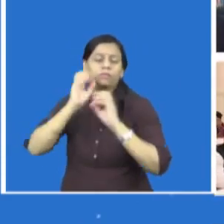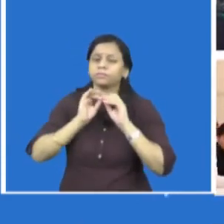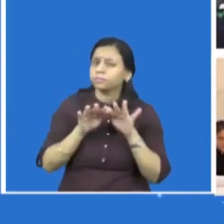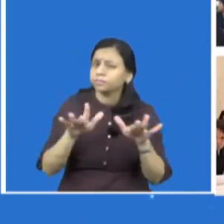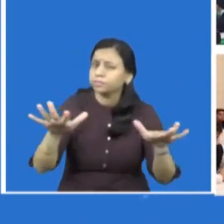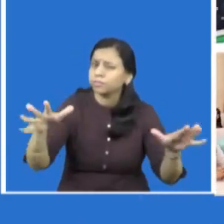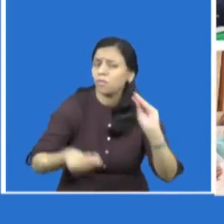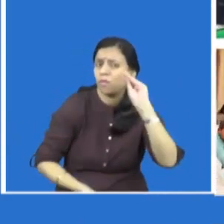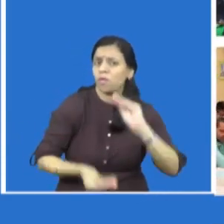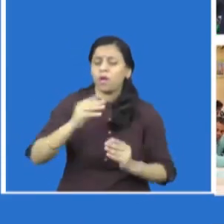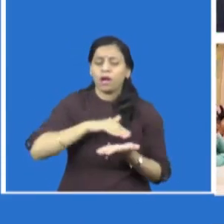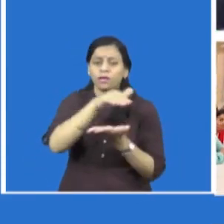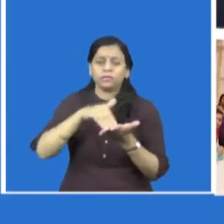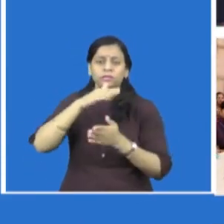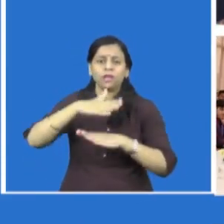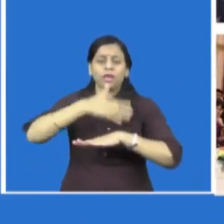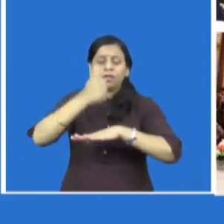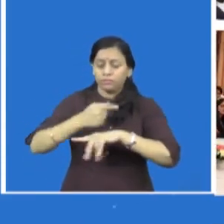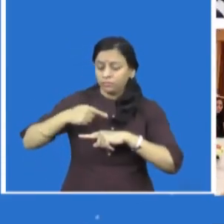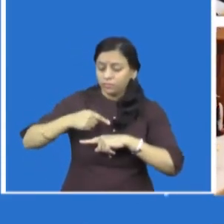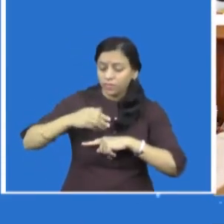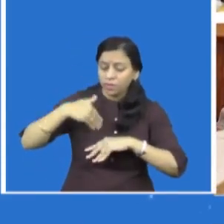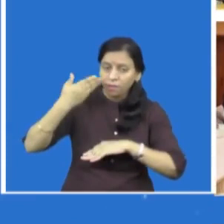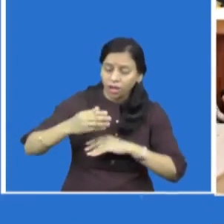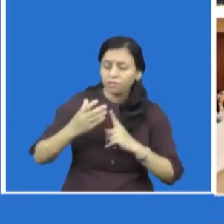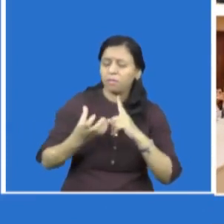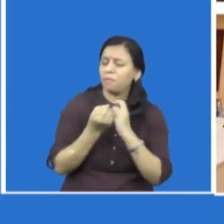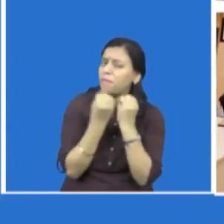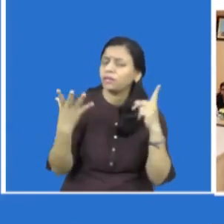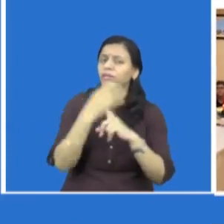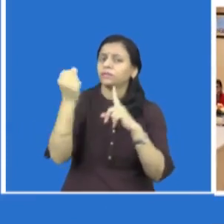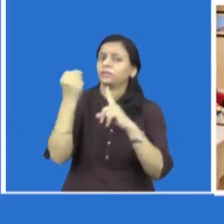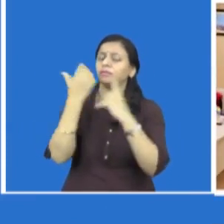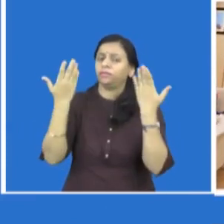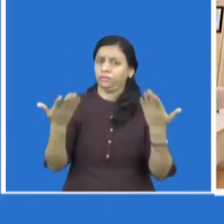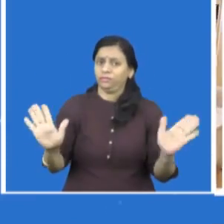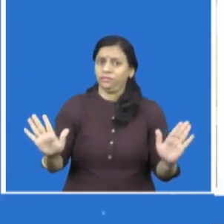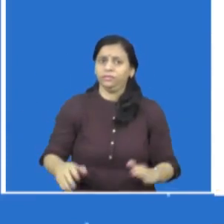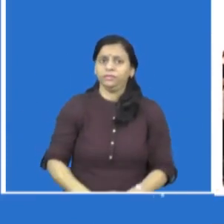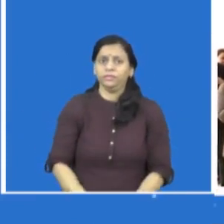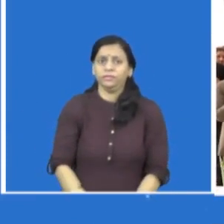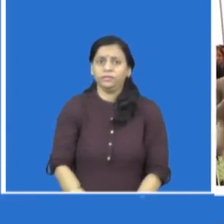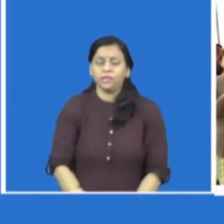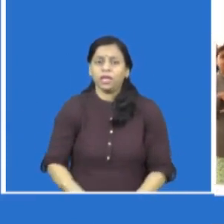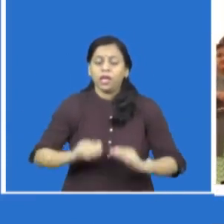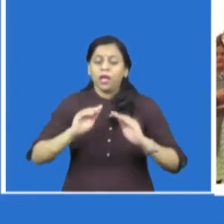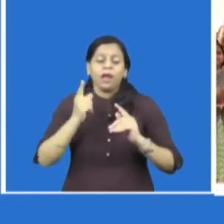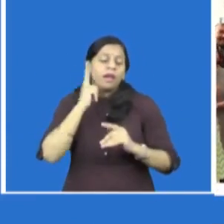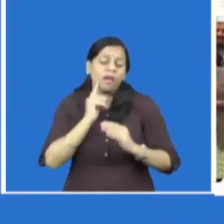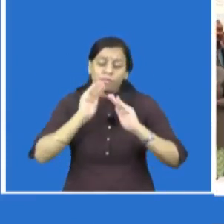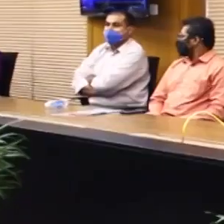जागरूकता फैलाना है। ISL-RTC की स्थापना के अल्पकाल में ही इसने कई ऐतिहासिक कीर्तिमान हासिल किए।